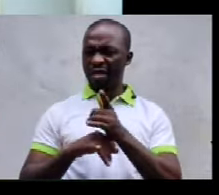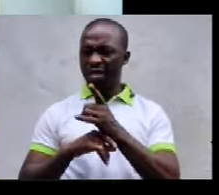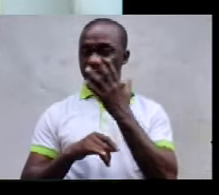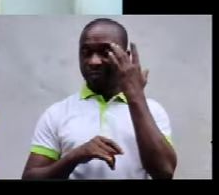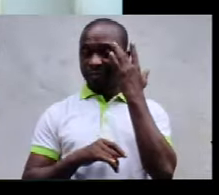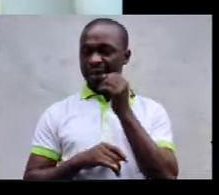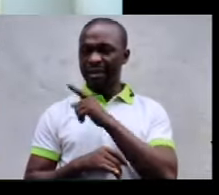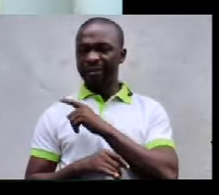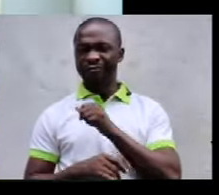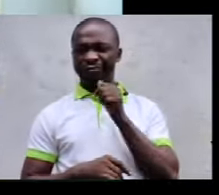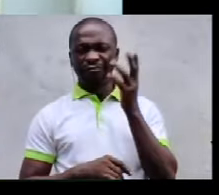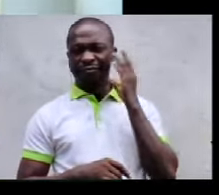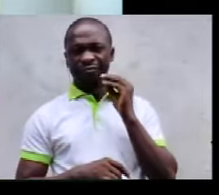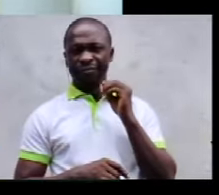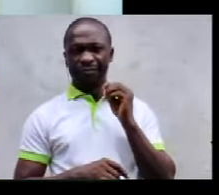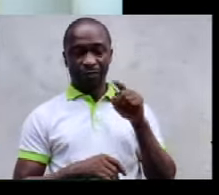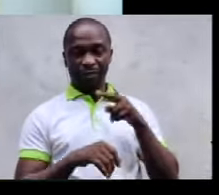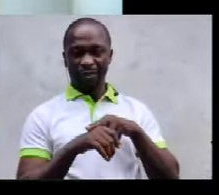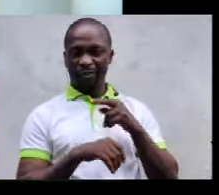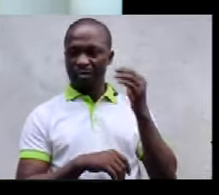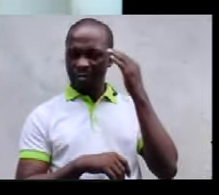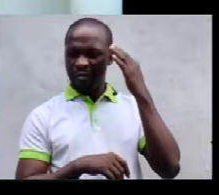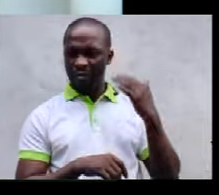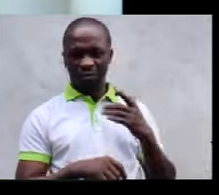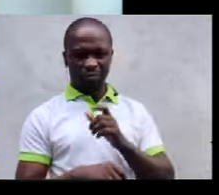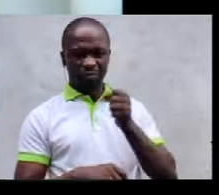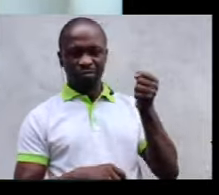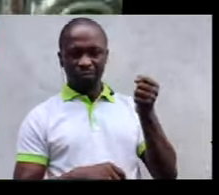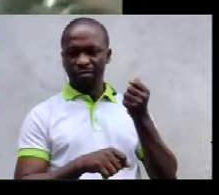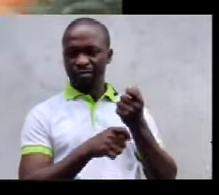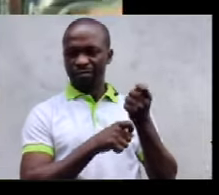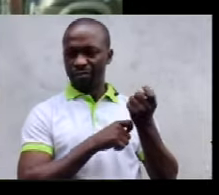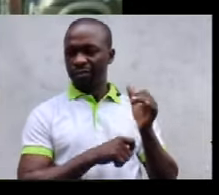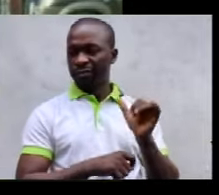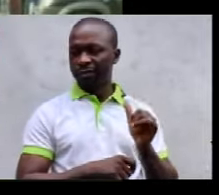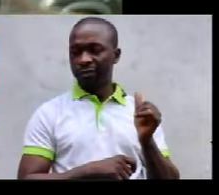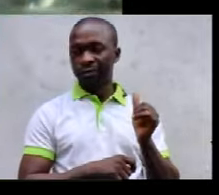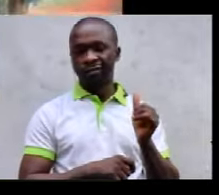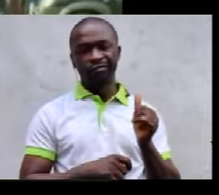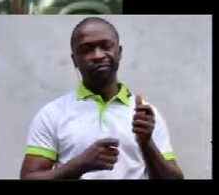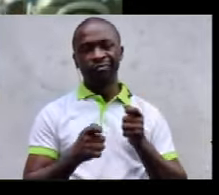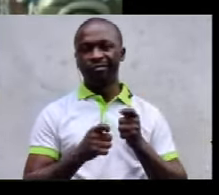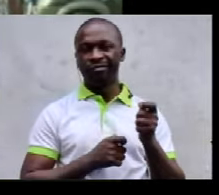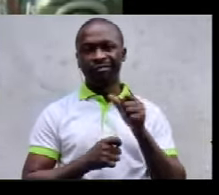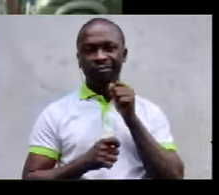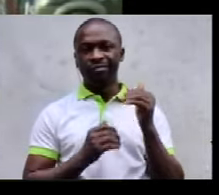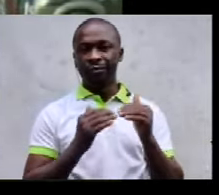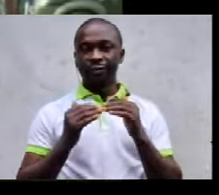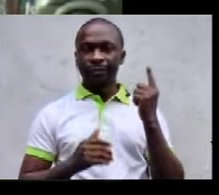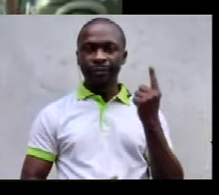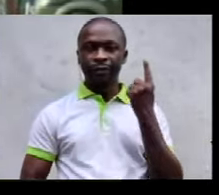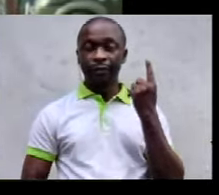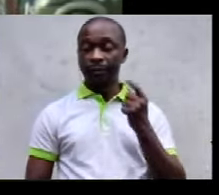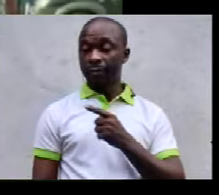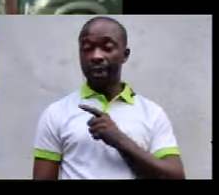destiné à un homme. Je pense que c'est pas normal. Il y a certains professeurs, oui, qui courent derrière les filles comme ci, comme ça. Bon, je crois que non, on